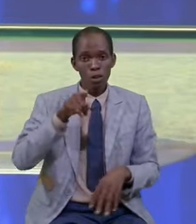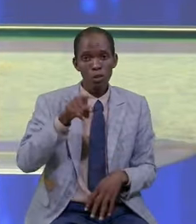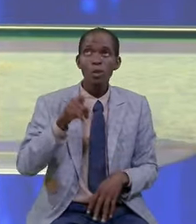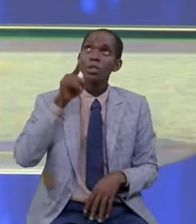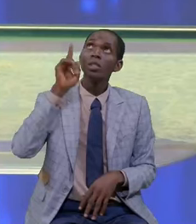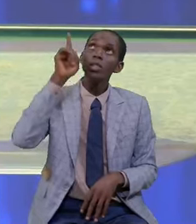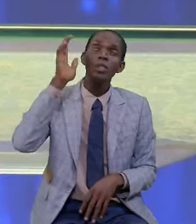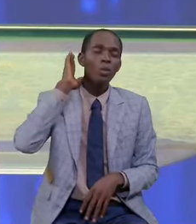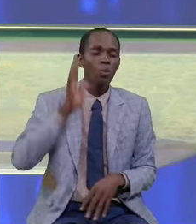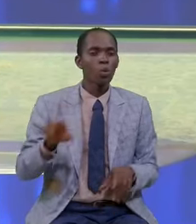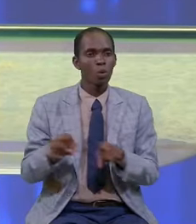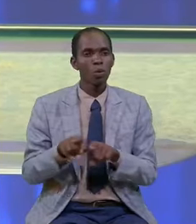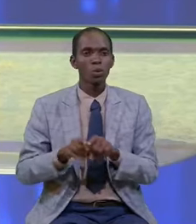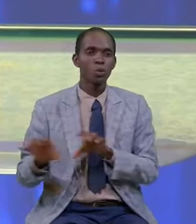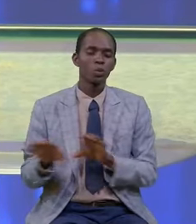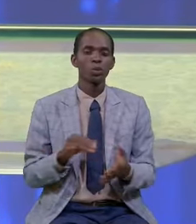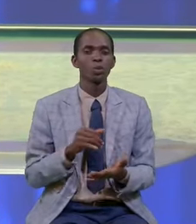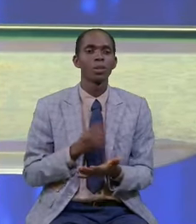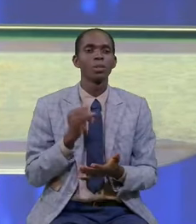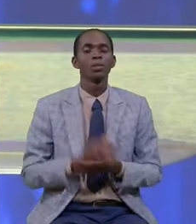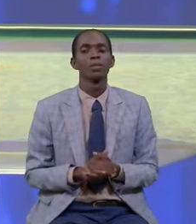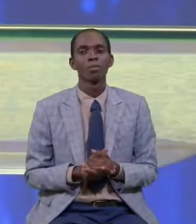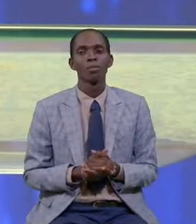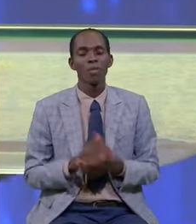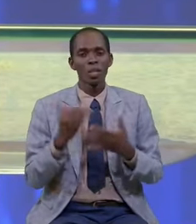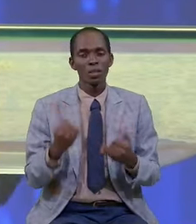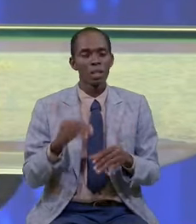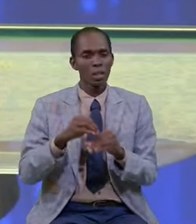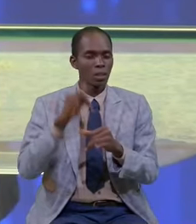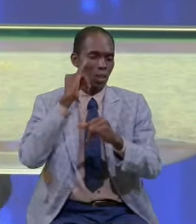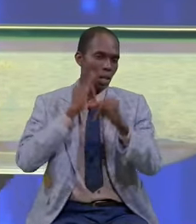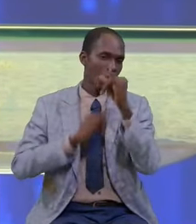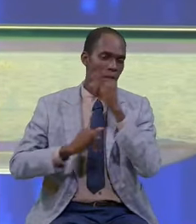le fera. Maintenant, je vais à Ésaïe.